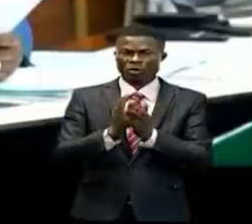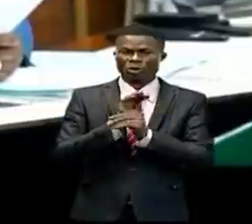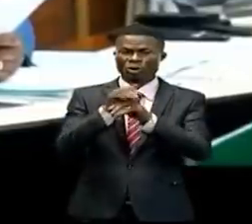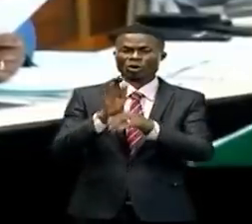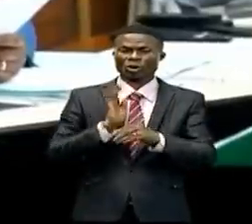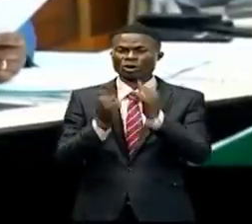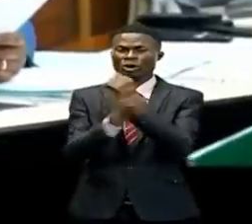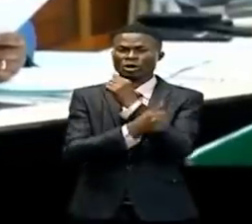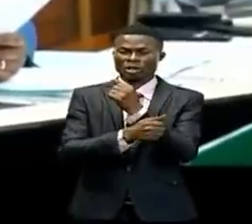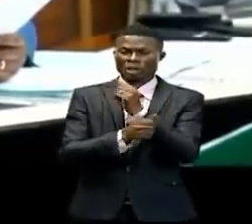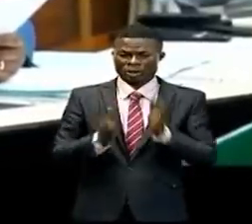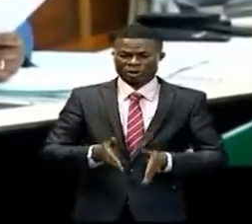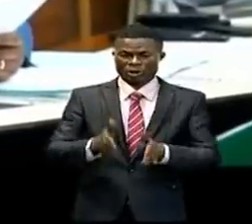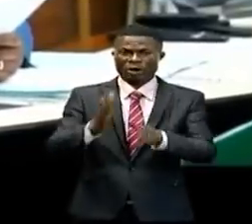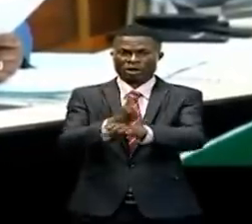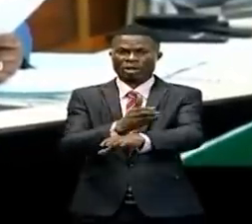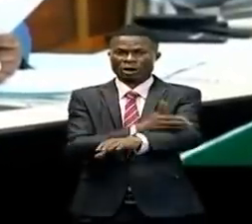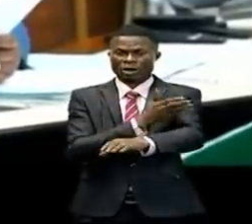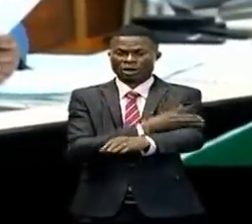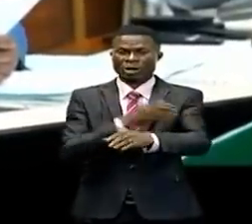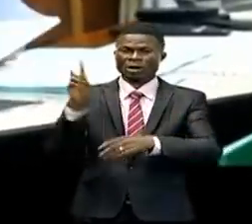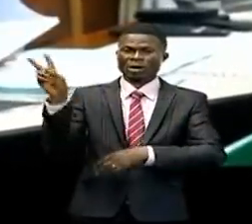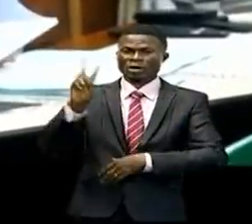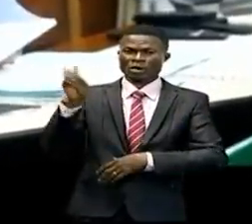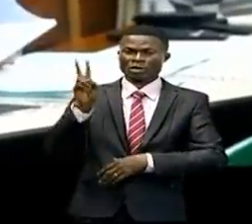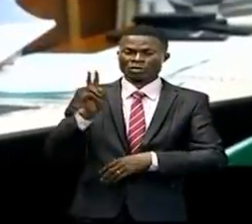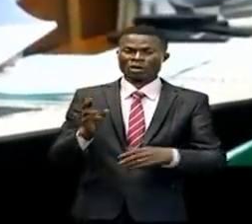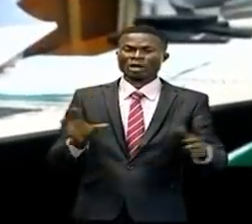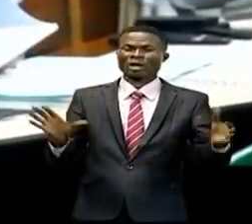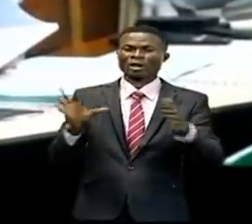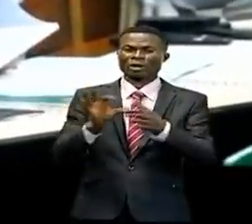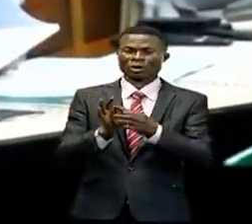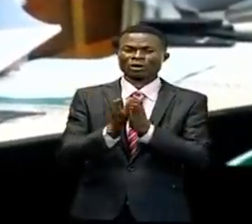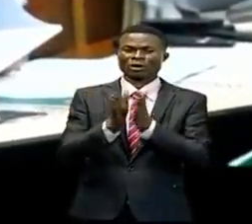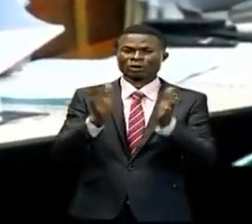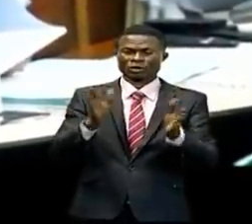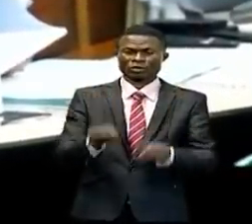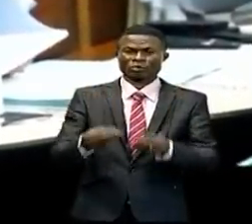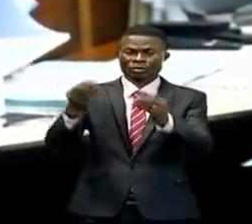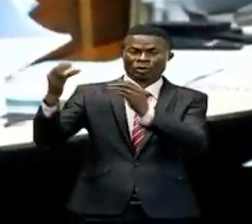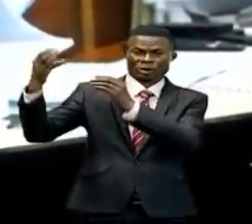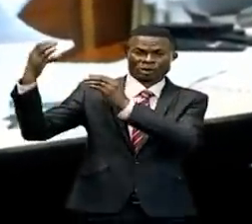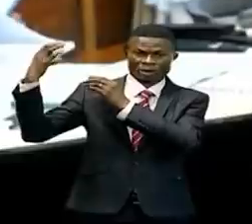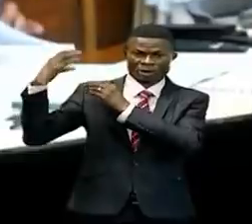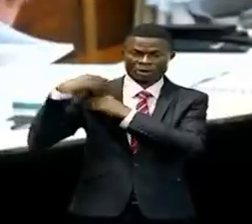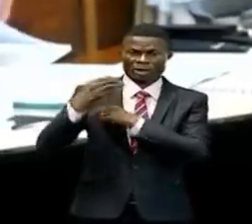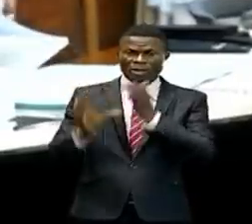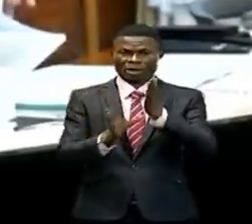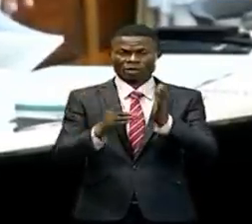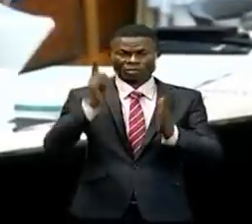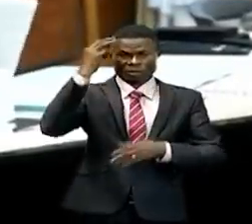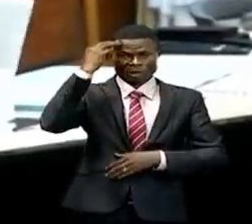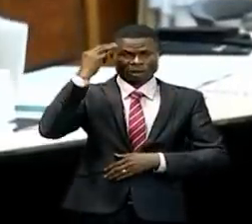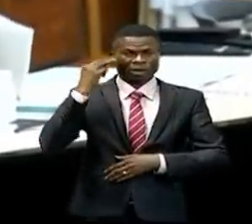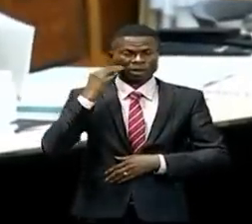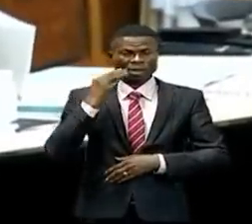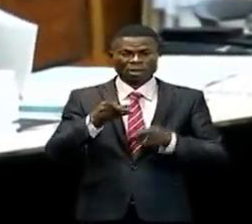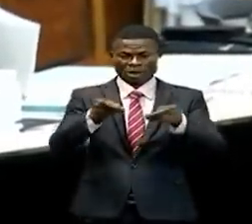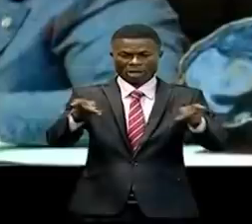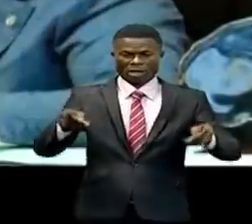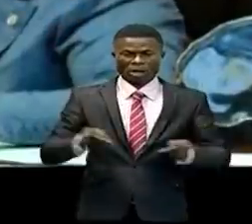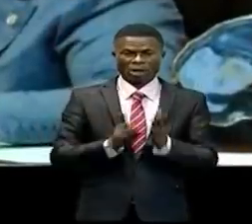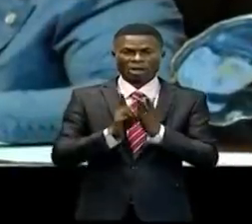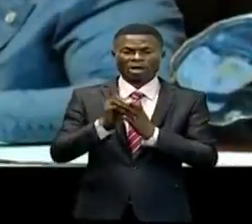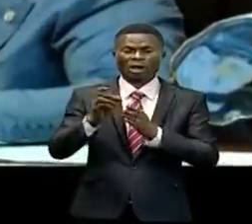pays sur le chemin de la croissance verte inclusive. Il a chargé pour ce faire la vice-première ministre, ministre de l'Environnement et du